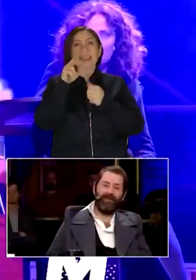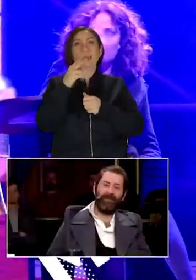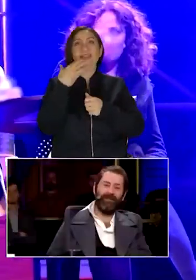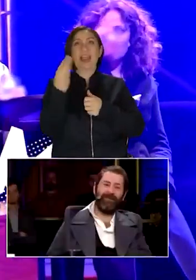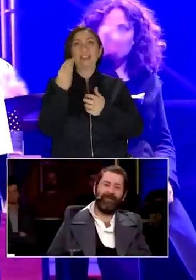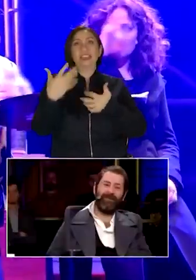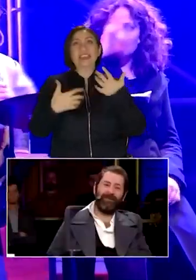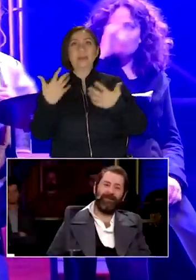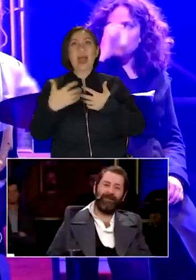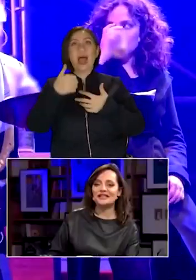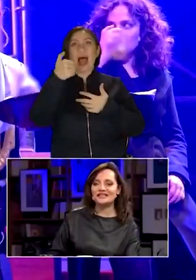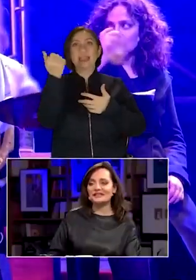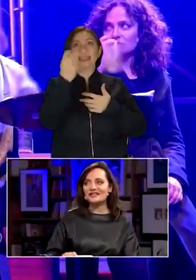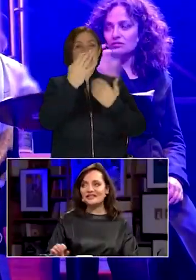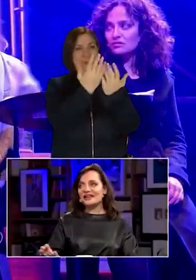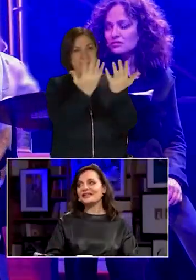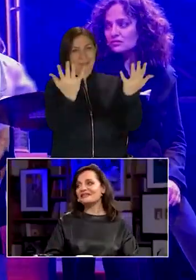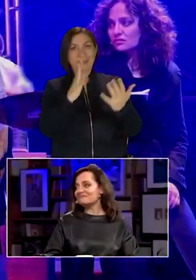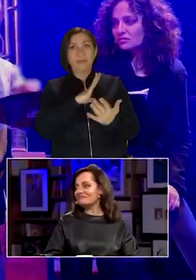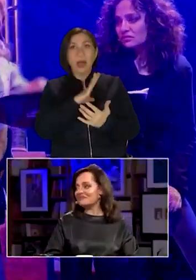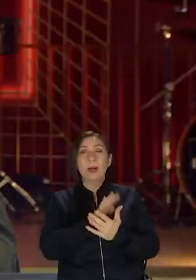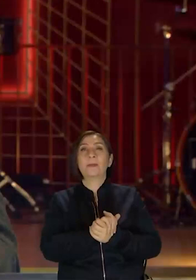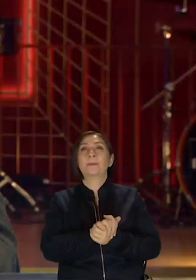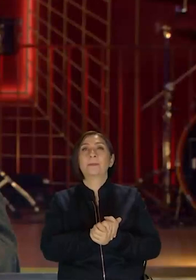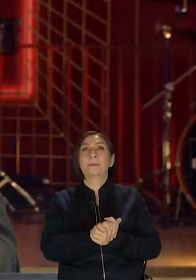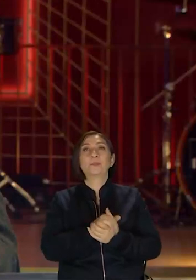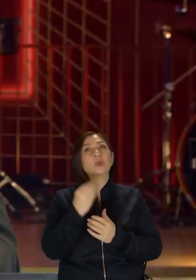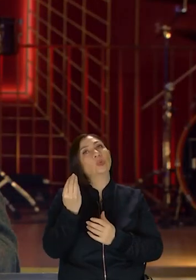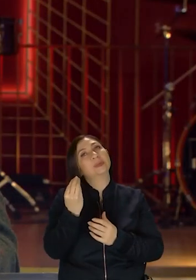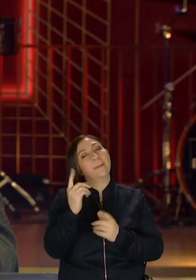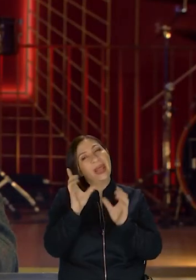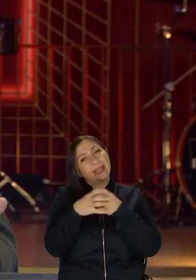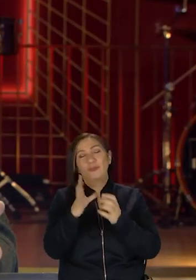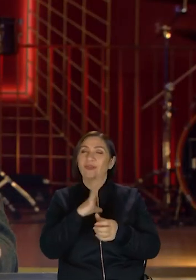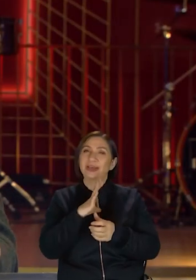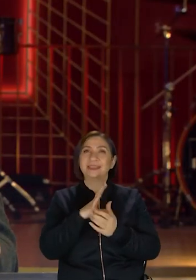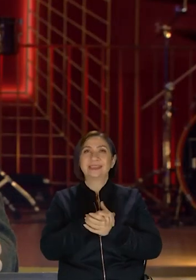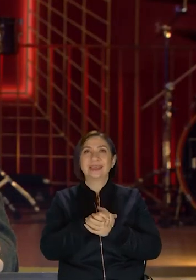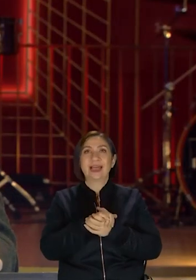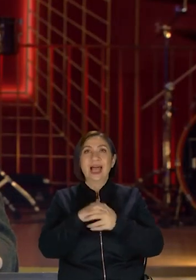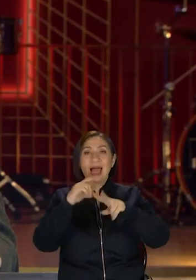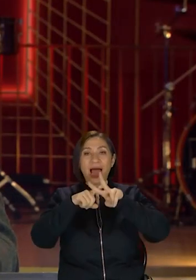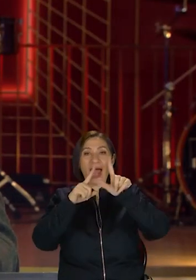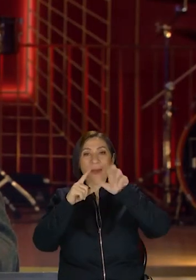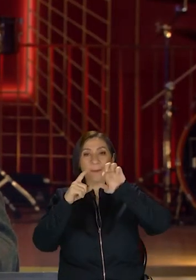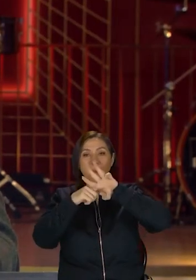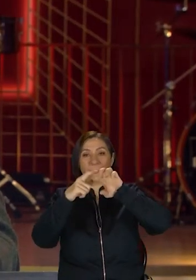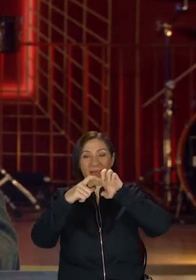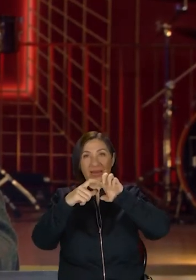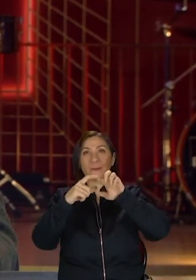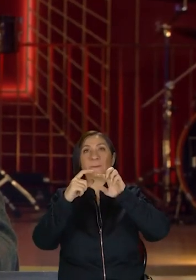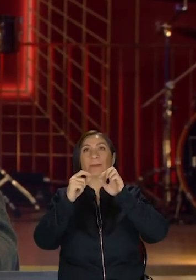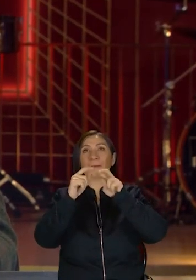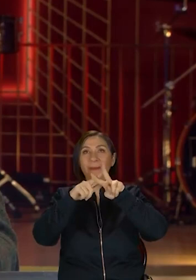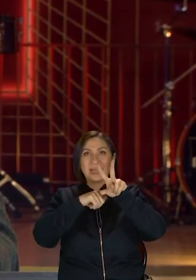genç, dinamik, 6 kişi orkestramız. Yani güzel bir ekibimiz var. Alper Baytekin oynuyor. Didem